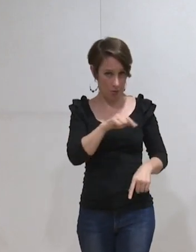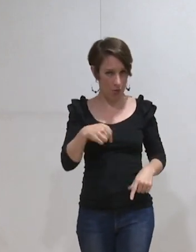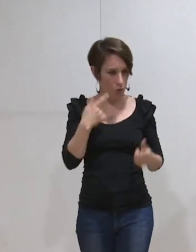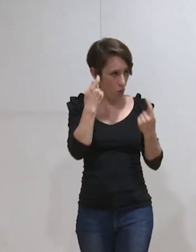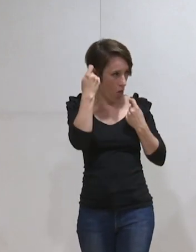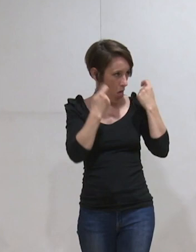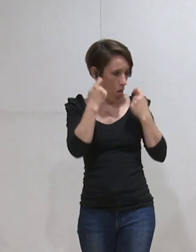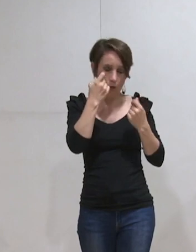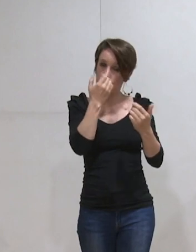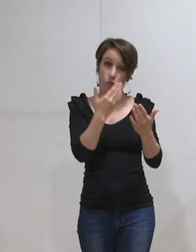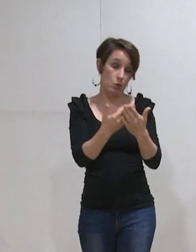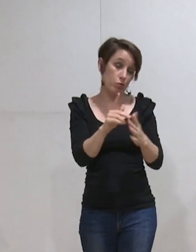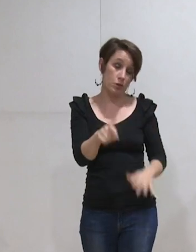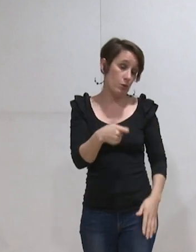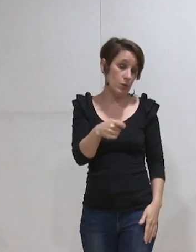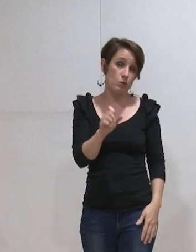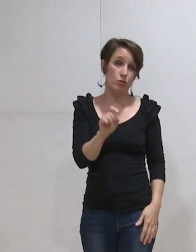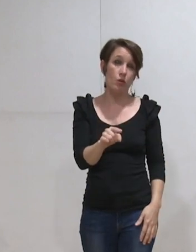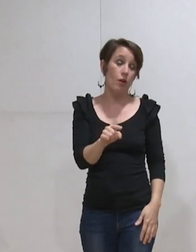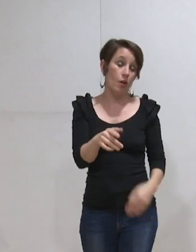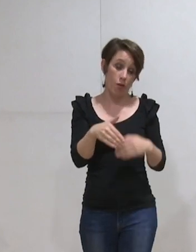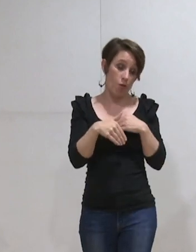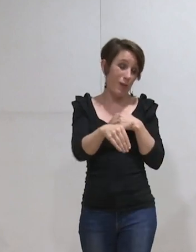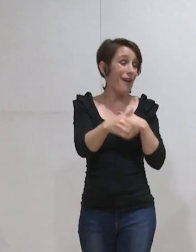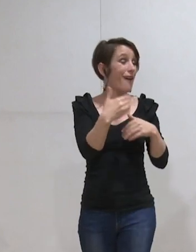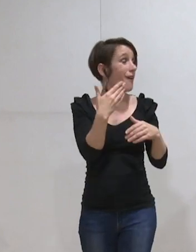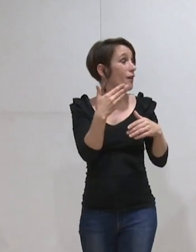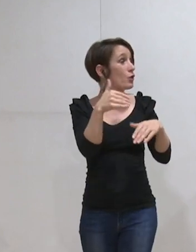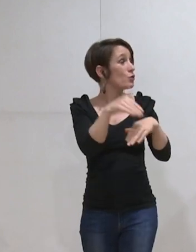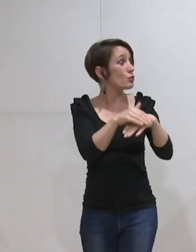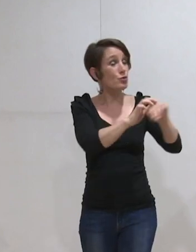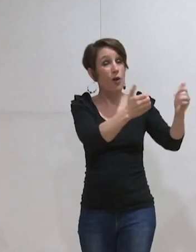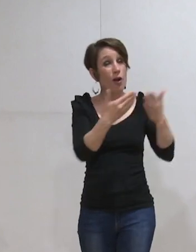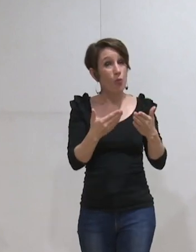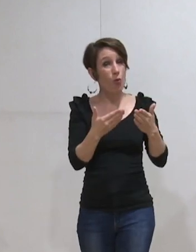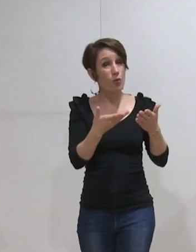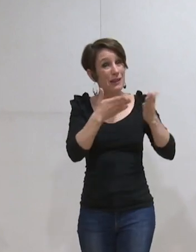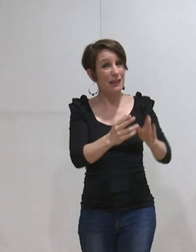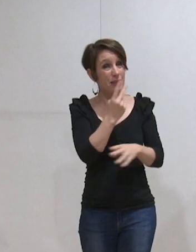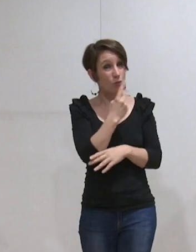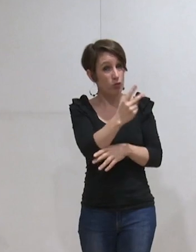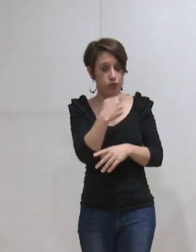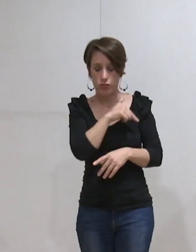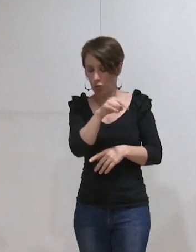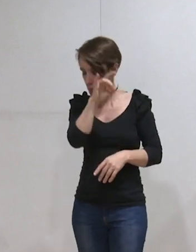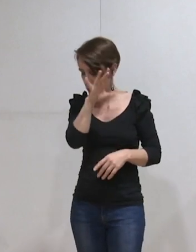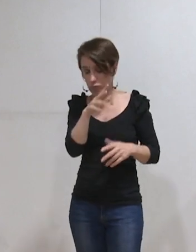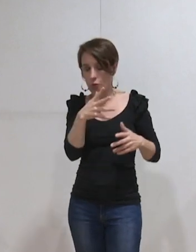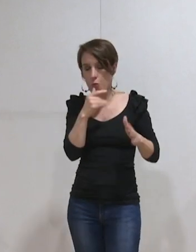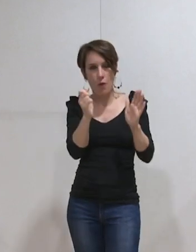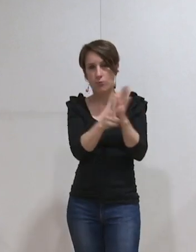pourrons pas approuver les décisions que vous nous soumettez ce soir parce que la concertation se se